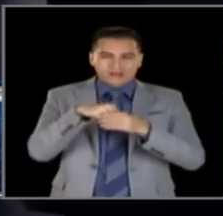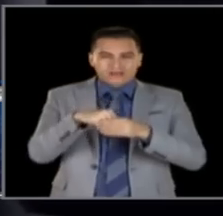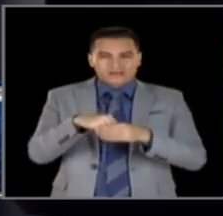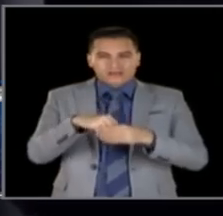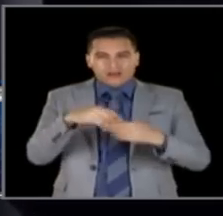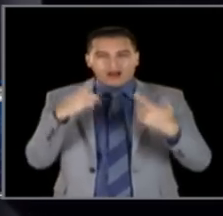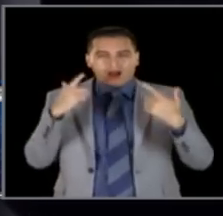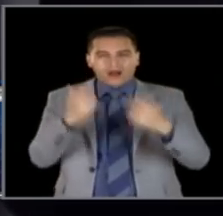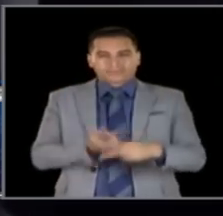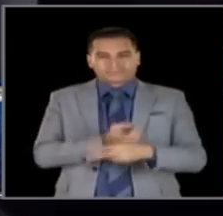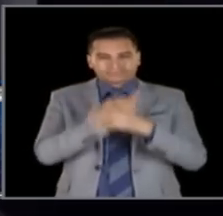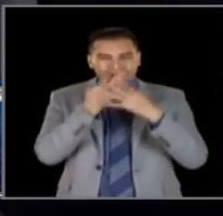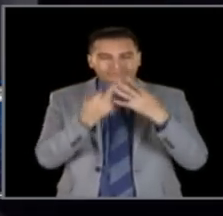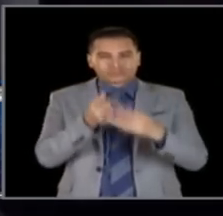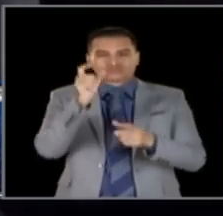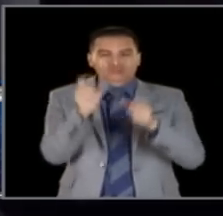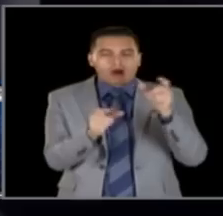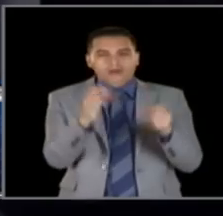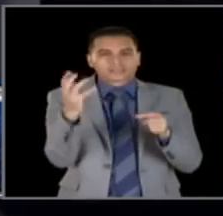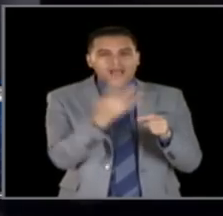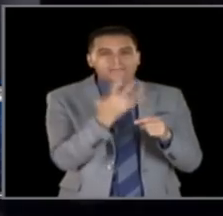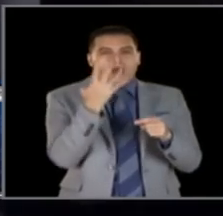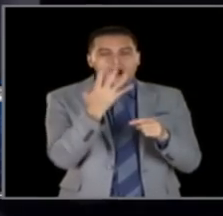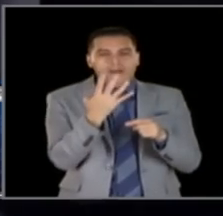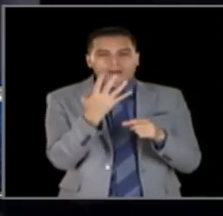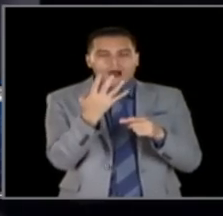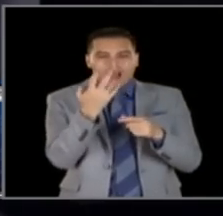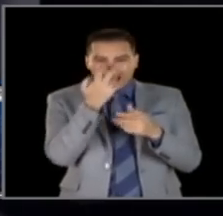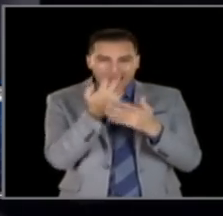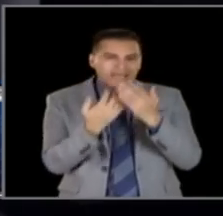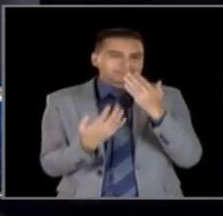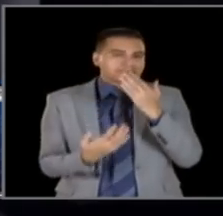من خلال 4 شخصيات من أجيال مختلفة.